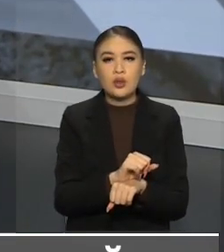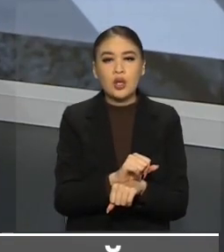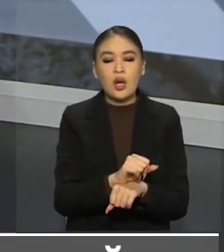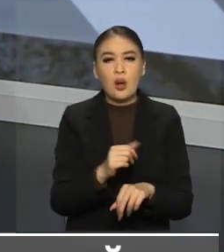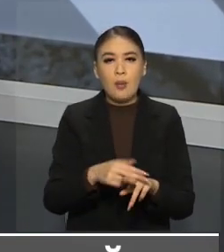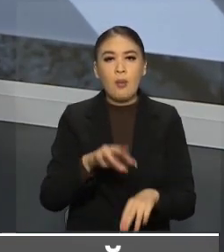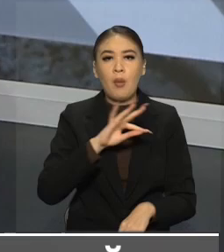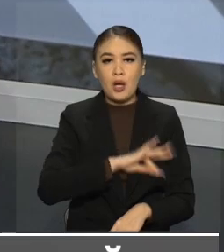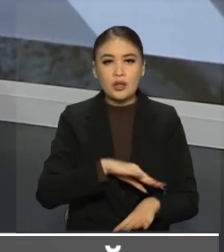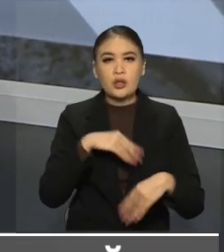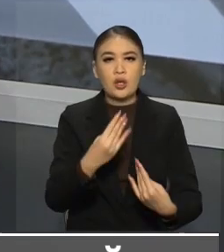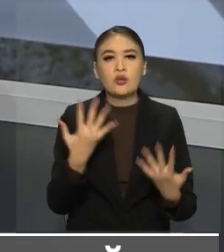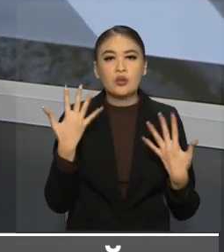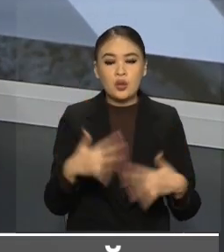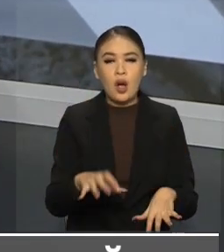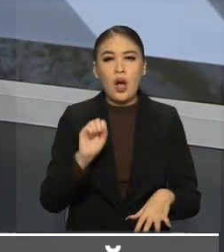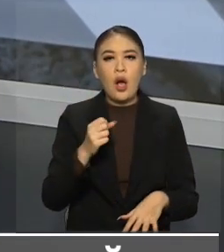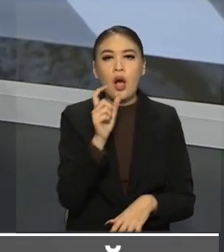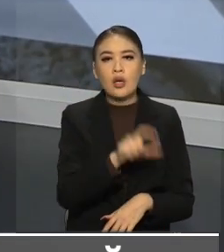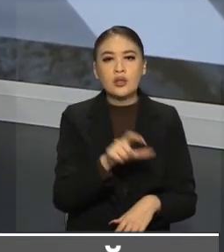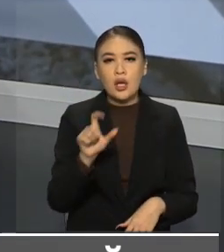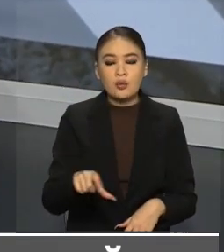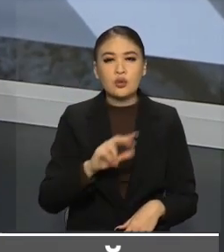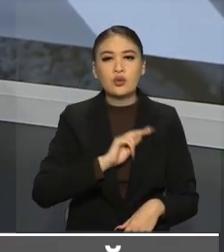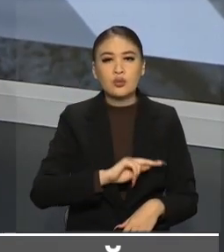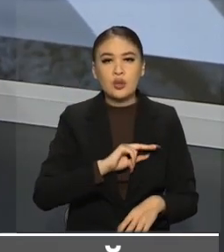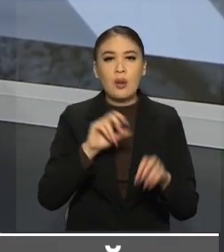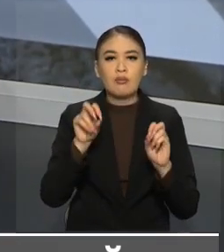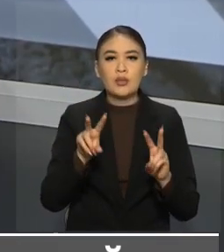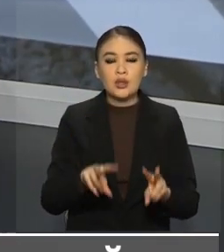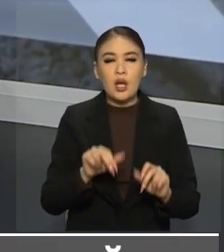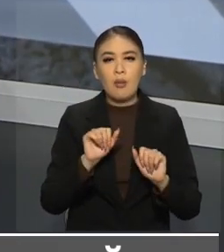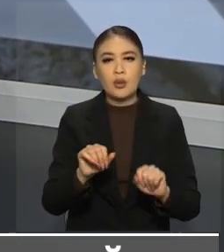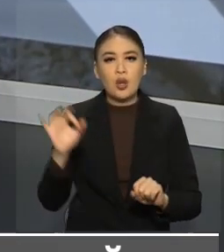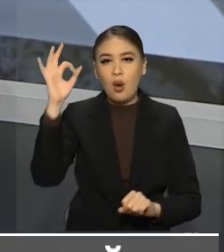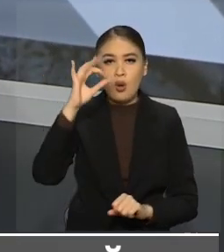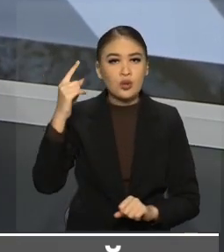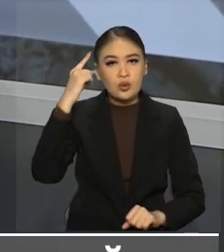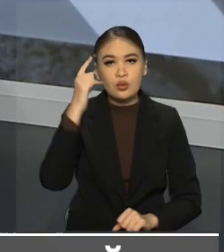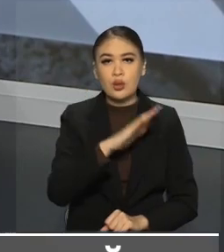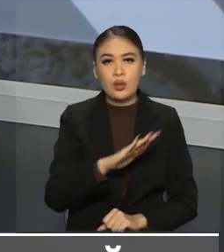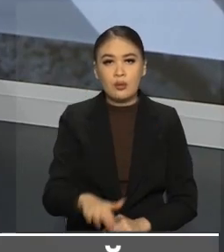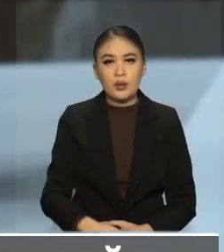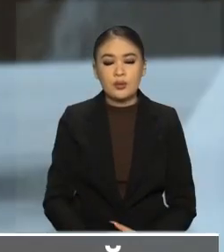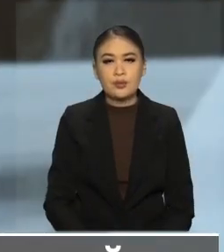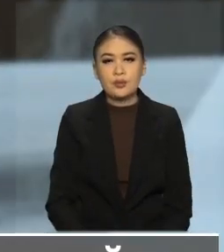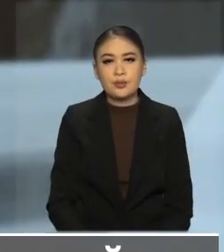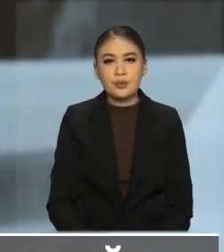болды. Ал адамның, жұмыскерлердің қауіпсіздігін ол туралы ойламайтын адам.